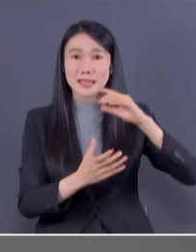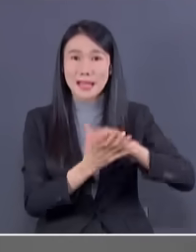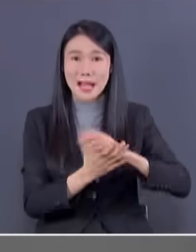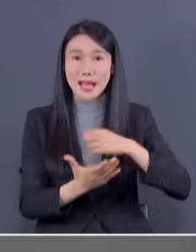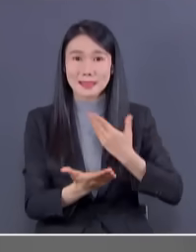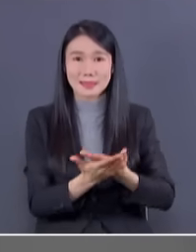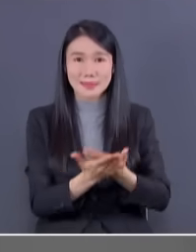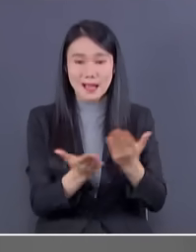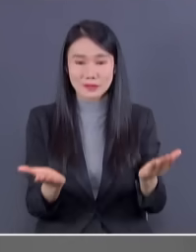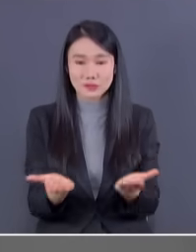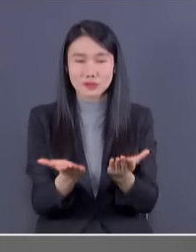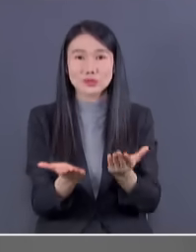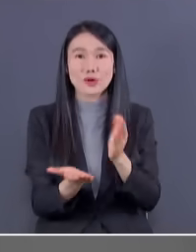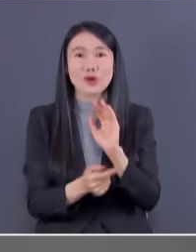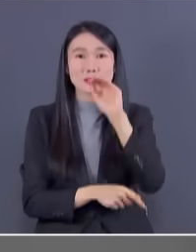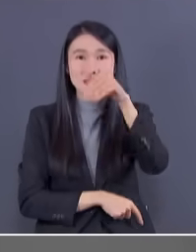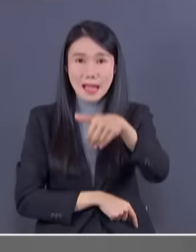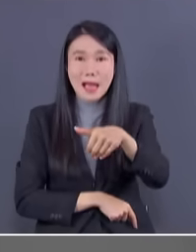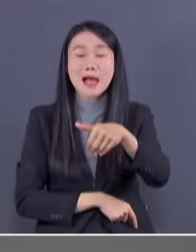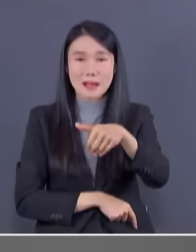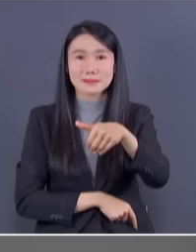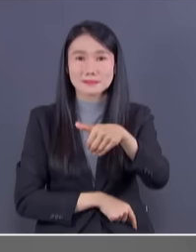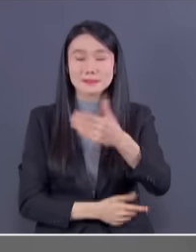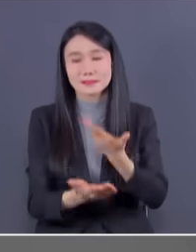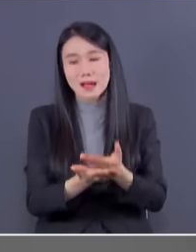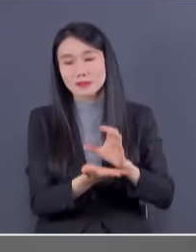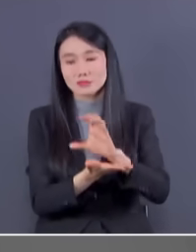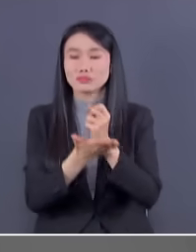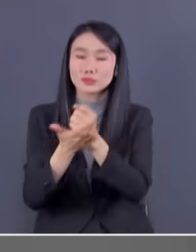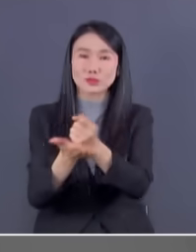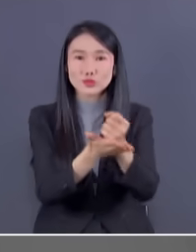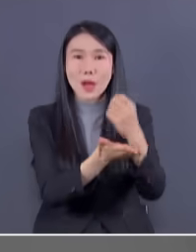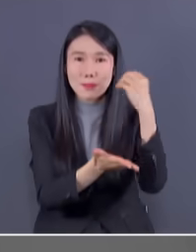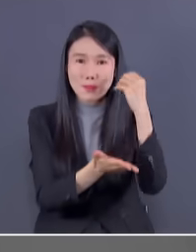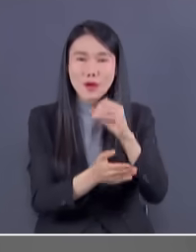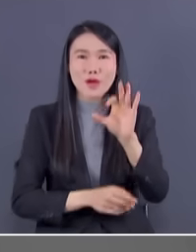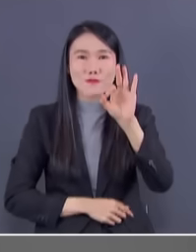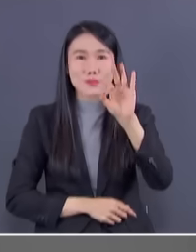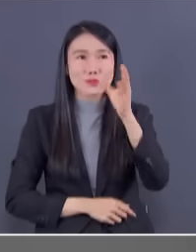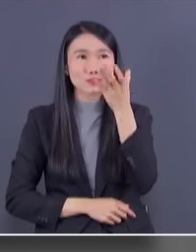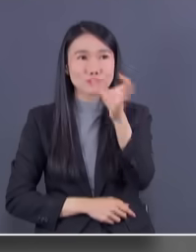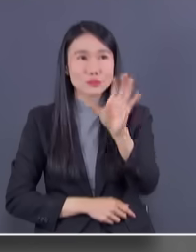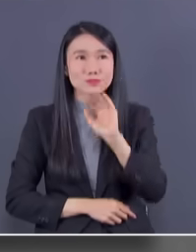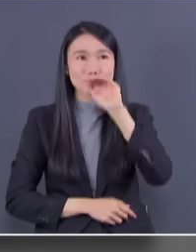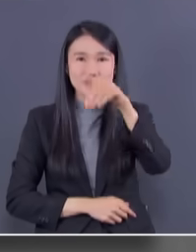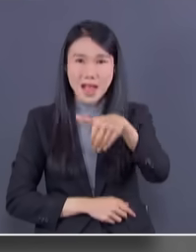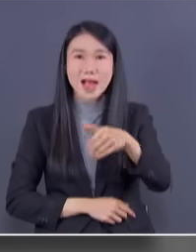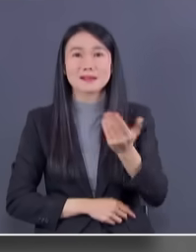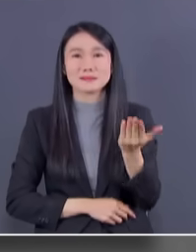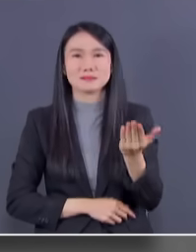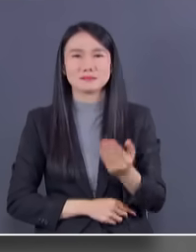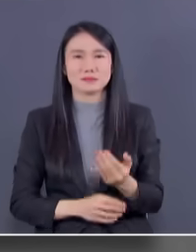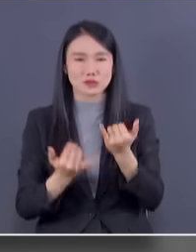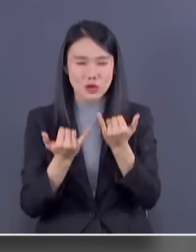สนุนทุนในการดูแลช้างป่าตุลามาโดยตลอดเนี่ยนะครับก็มีการโพสต์อะไรถึงช้างป่าตุลาบอกว่